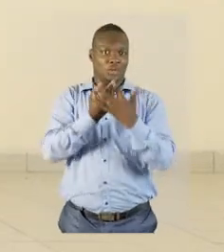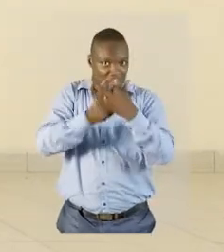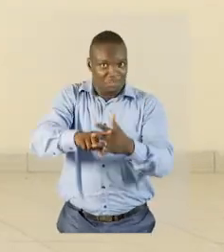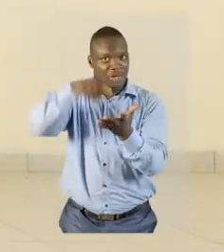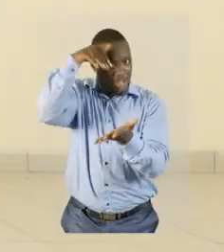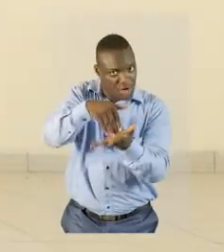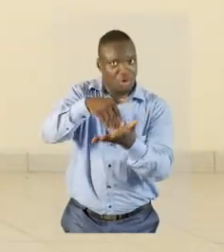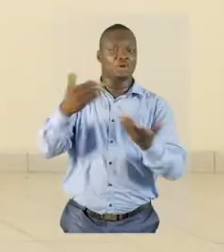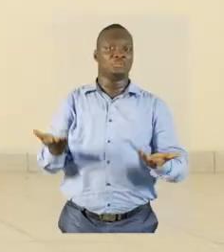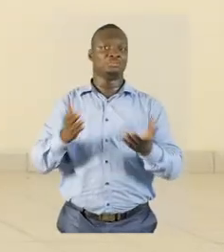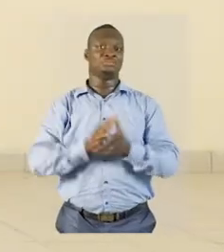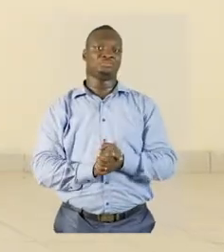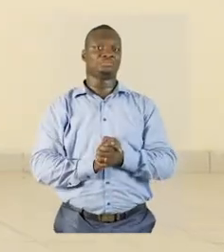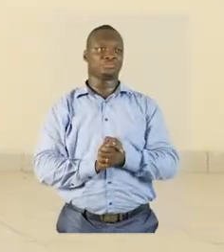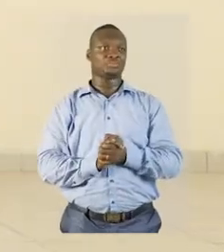une fois.